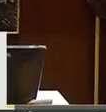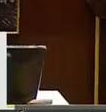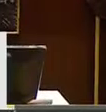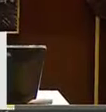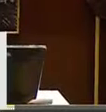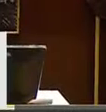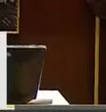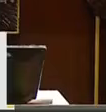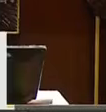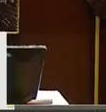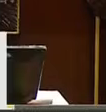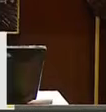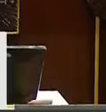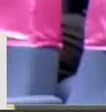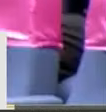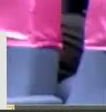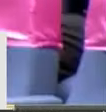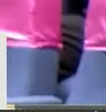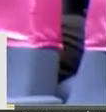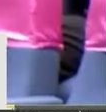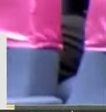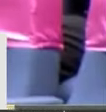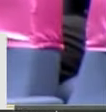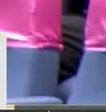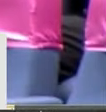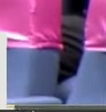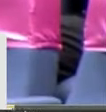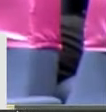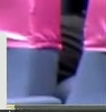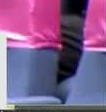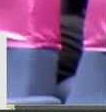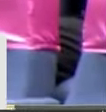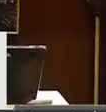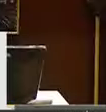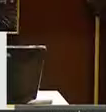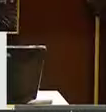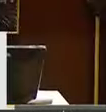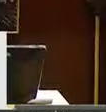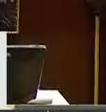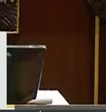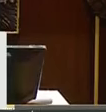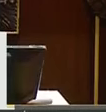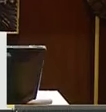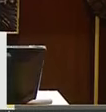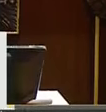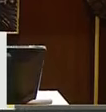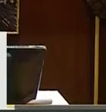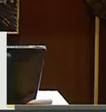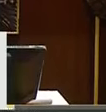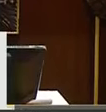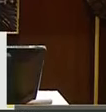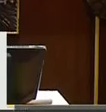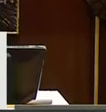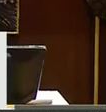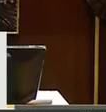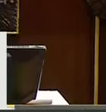แก้ว นายธนาธรจึงรุ่งเรืองกิจครับ 121นายชลิตแก้ว